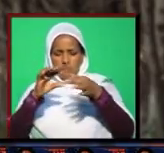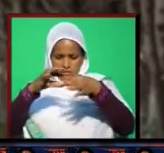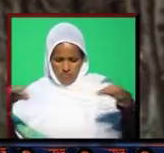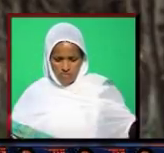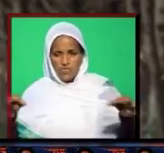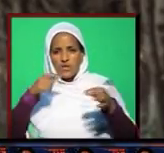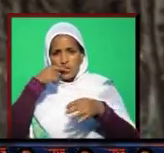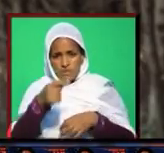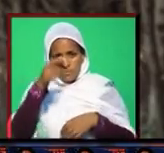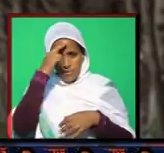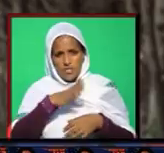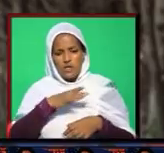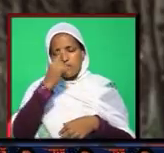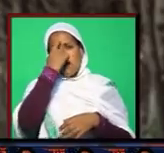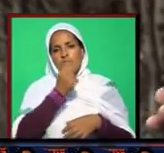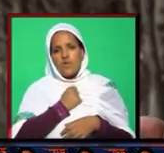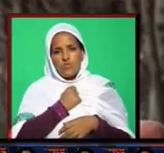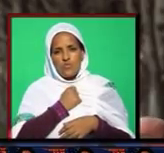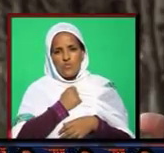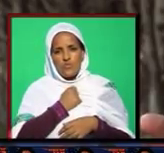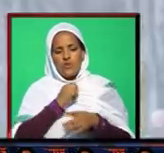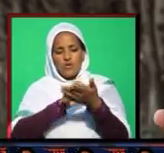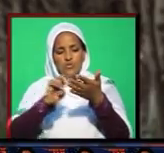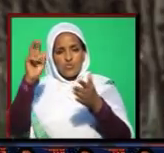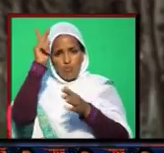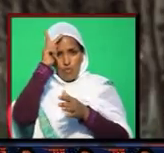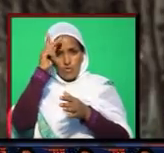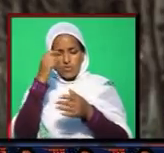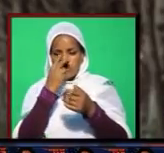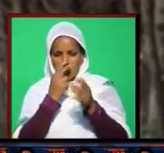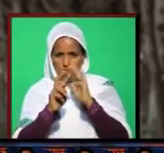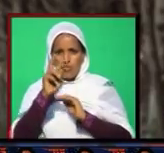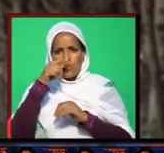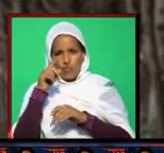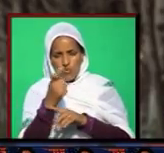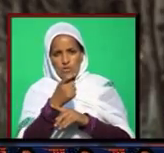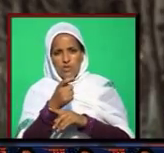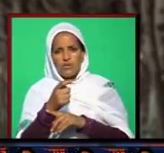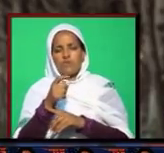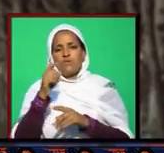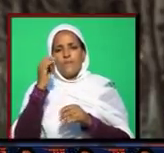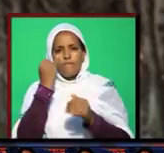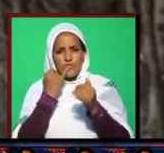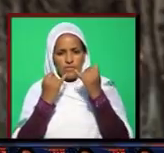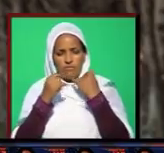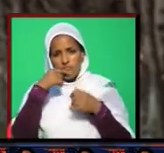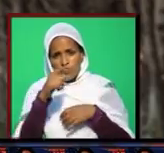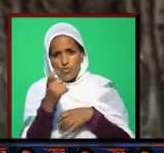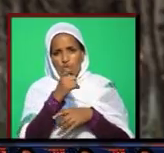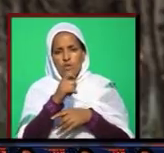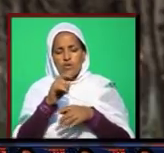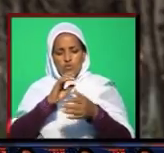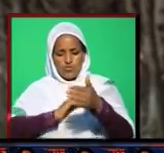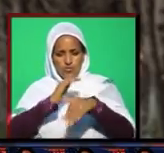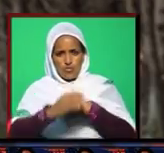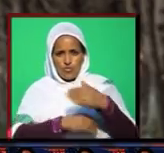ተርጉመው አመስጥረው አራቀው ስለሚነግሯቸው ምን ይሆናሉ? ያምናሉ። ቅዱስ ጳውሎስ ዕብራዊ እንደሆነ ዕብራይስጥኛ ተናጋሪ እንደሆነ